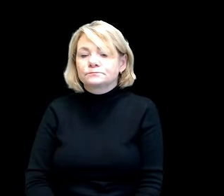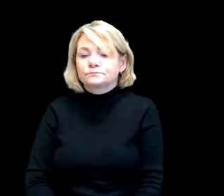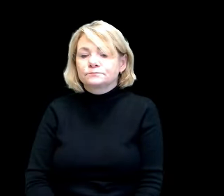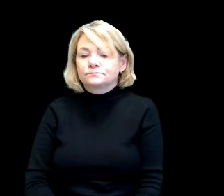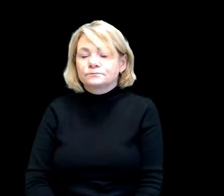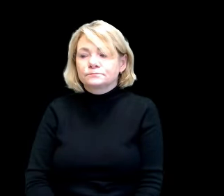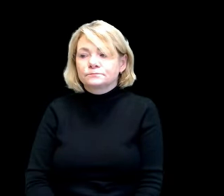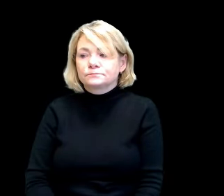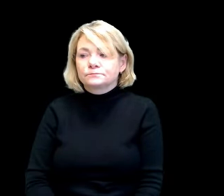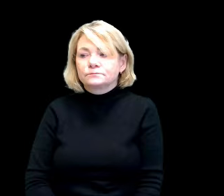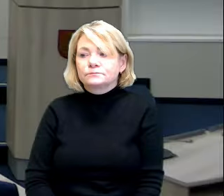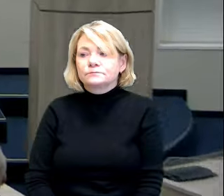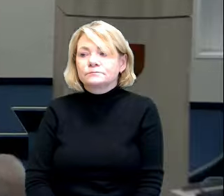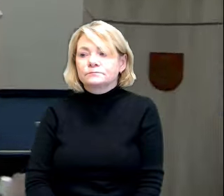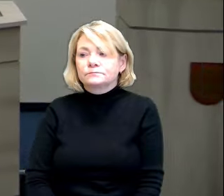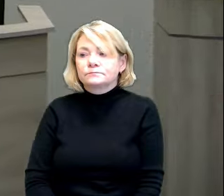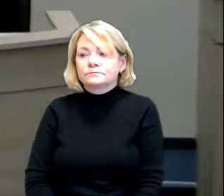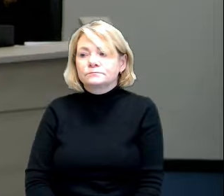į tribūną